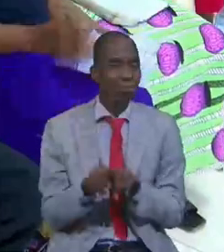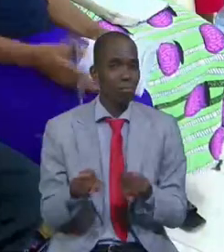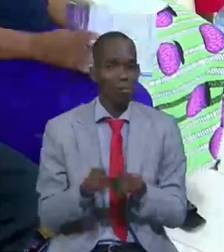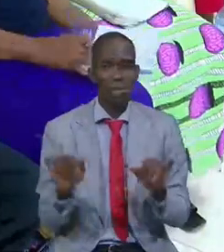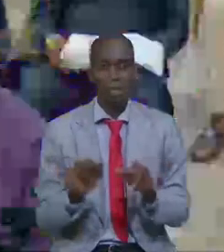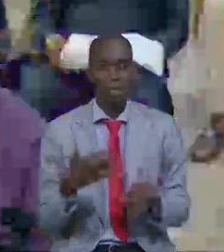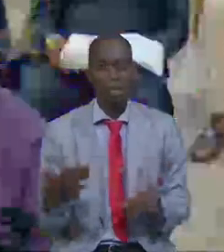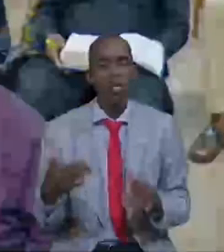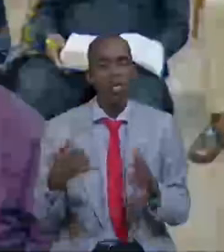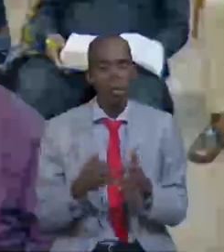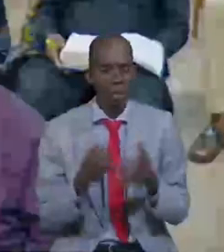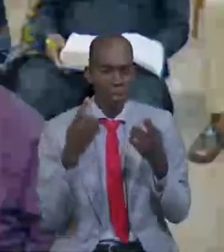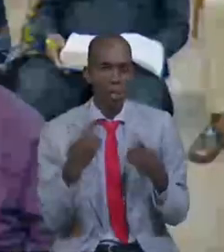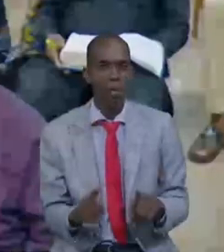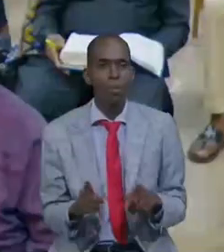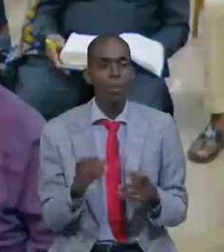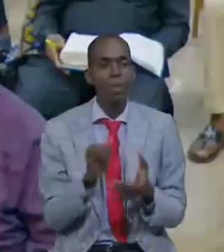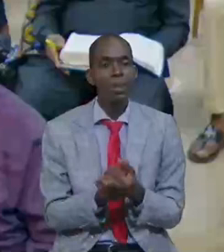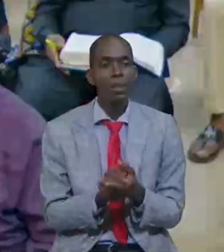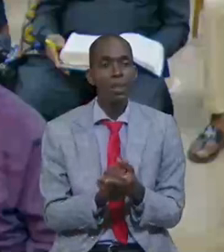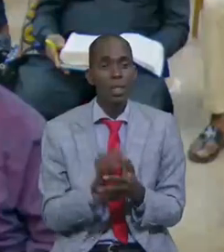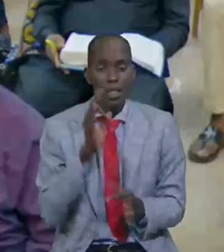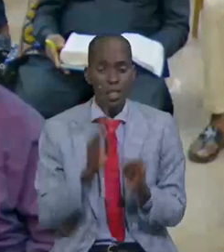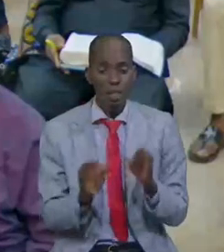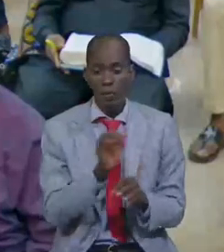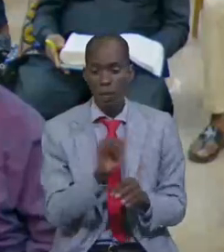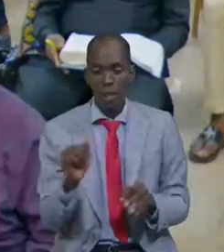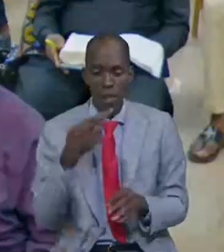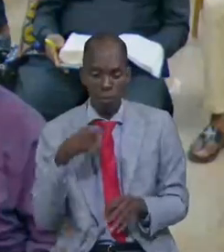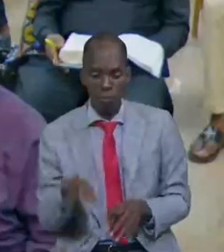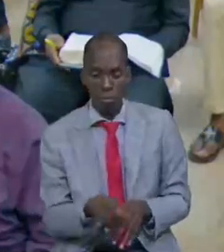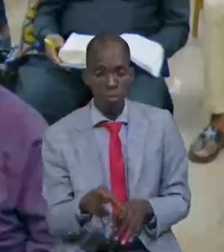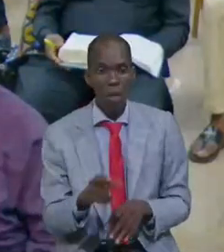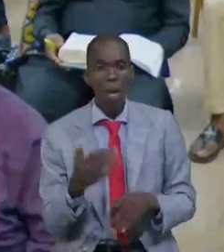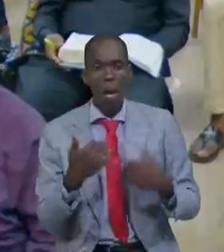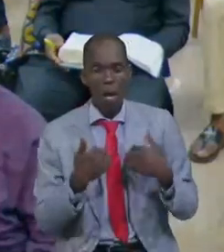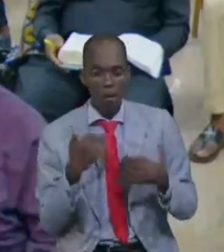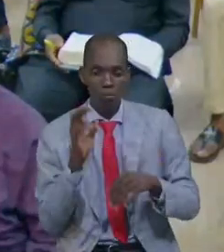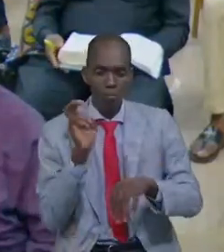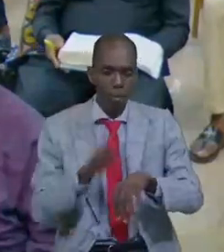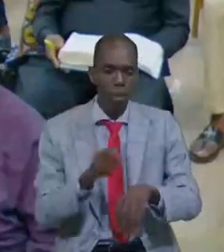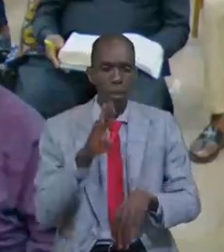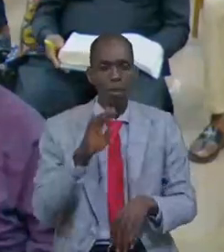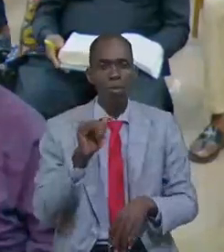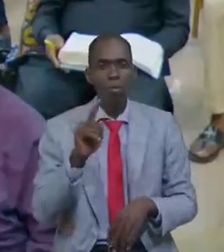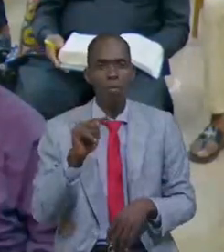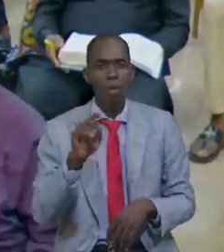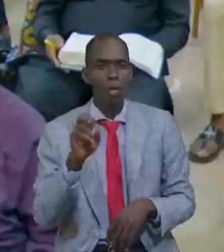accompli. Et quiconque avait été mordu par un serpent